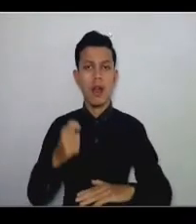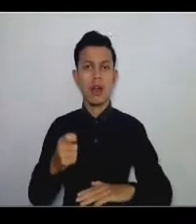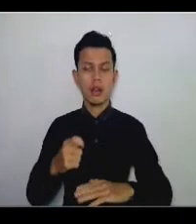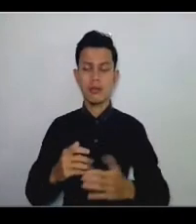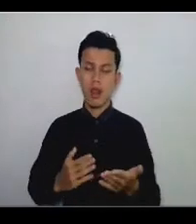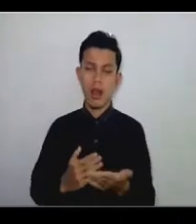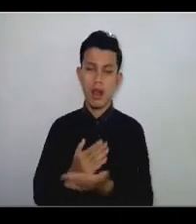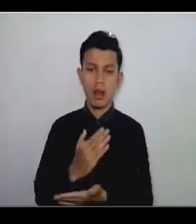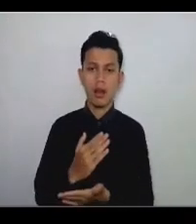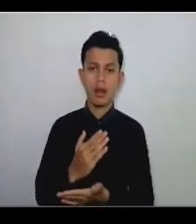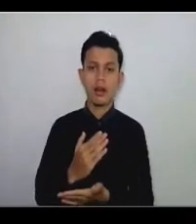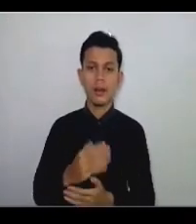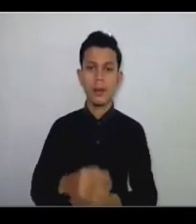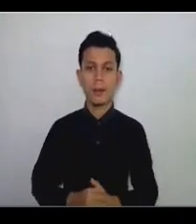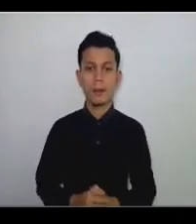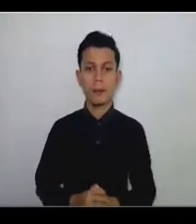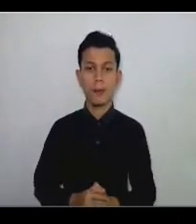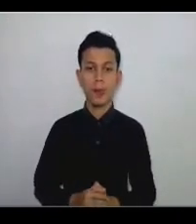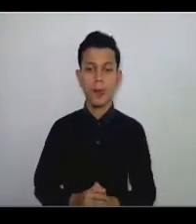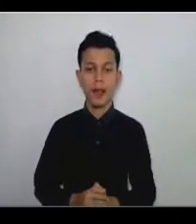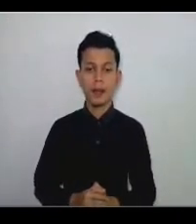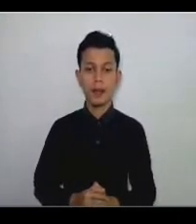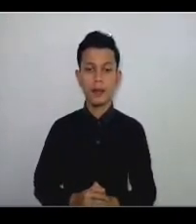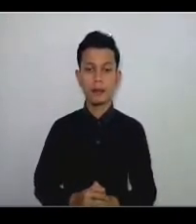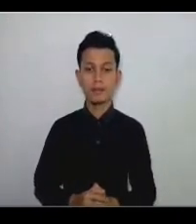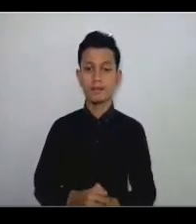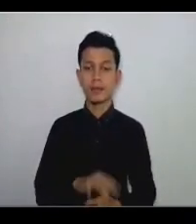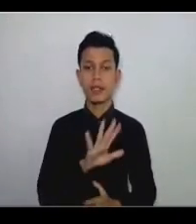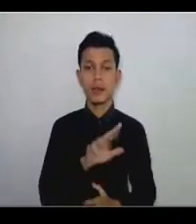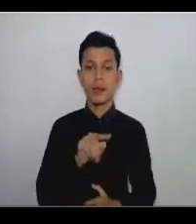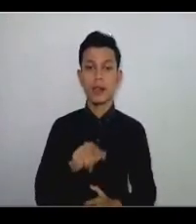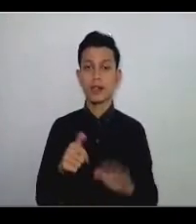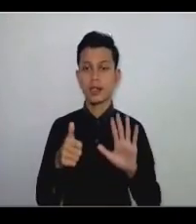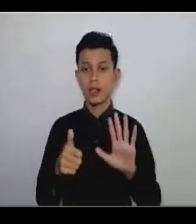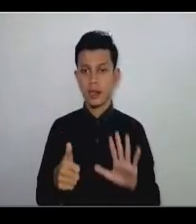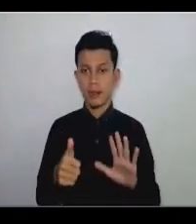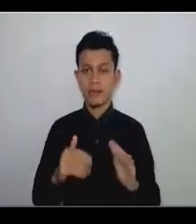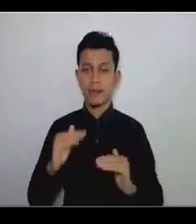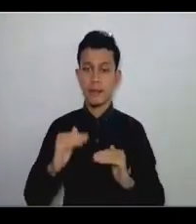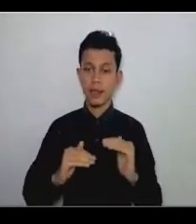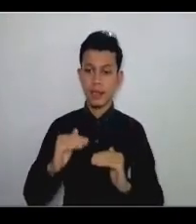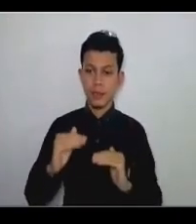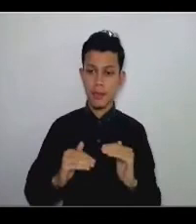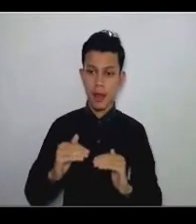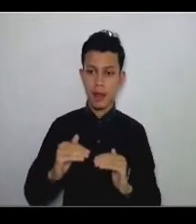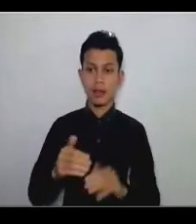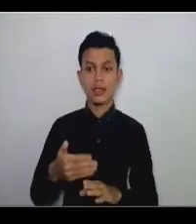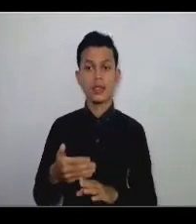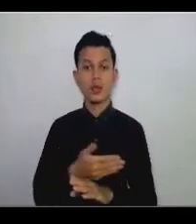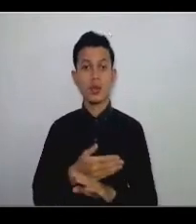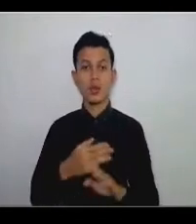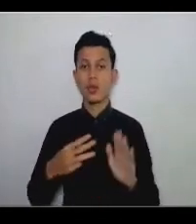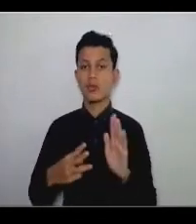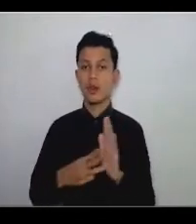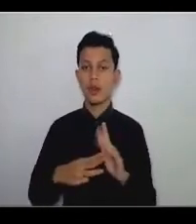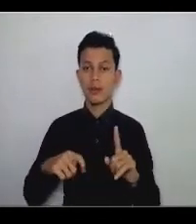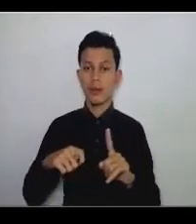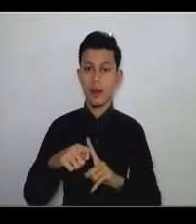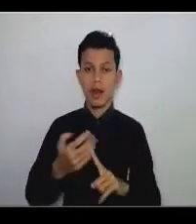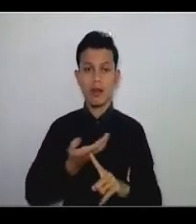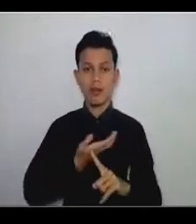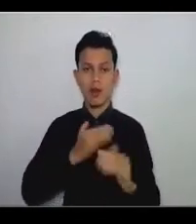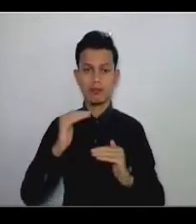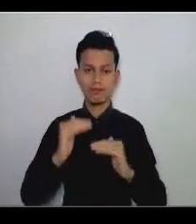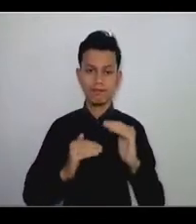Hakim terlapor 5.6 menimbang bahwa sebelum majelis kehormatan mempertimbangkan lebih